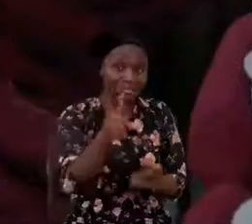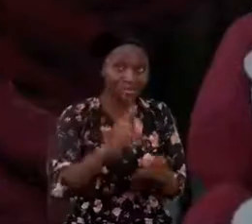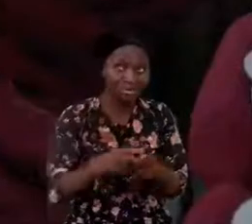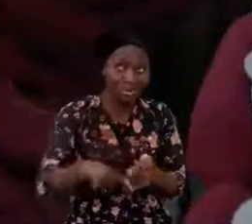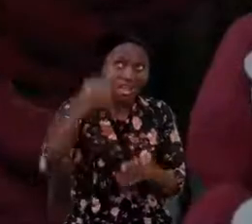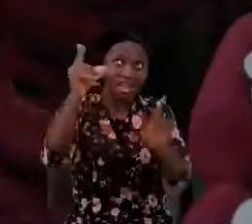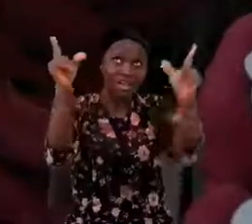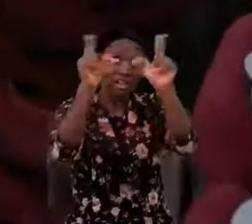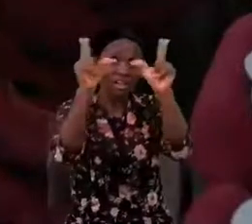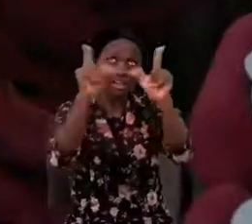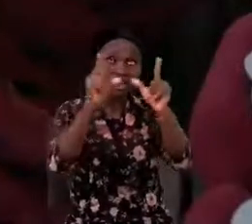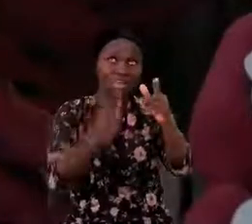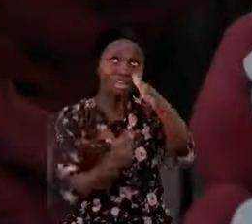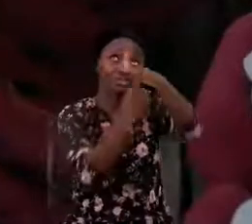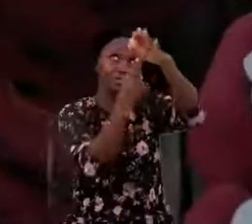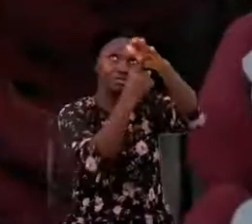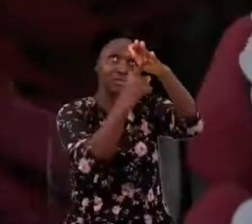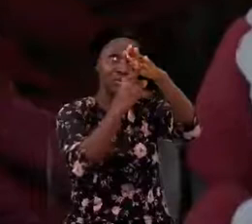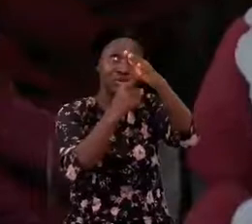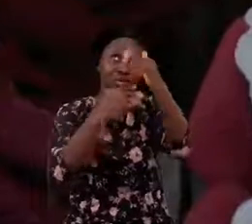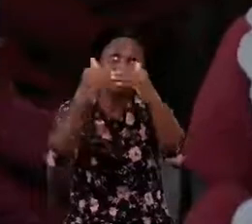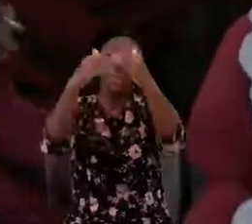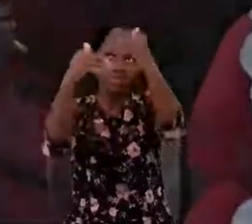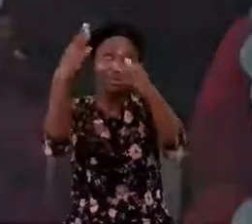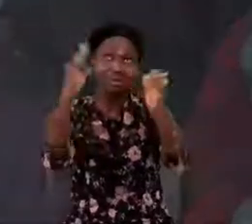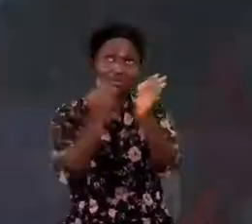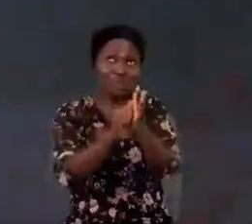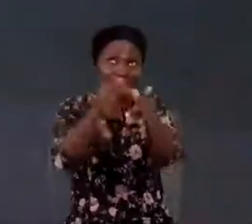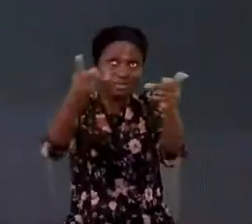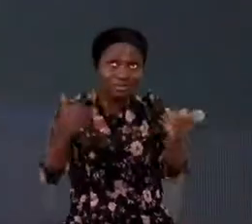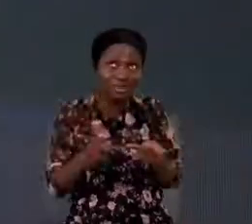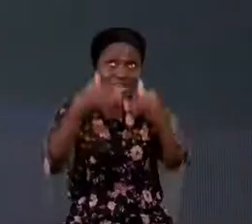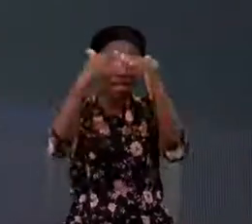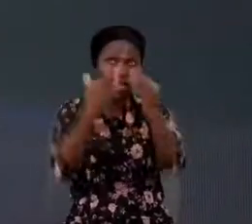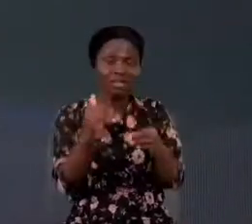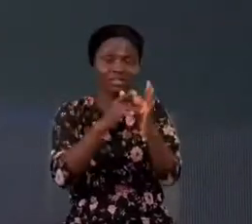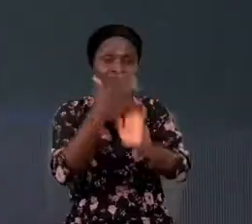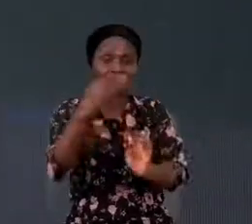au nom de Jésus. Parce qu'on dit, il relève